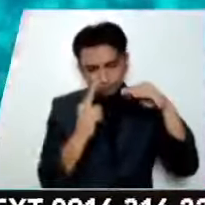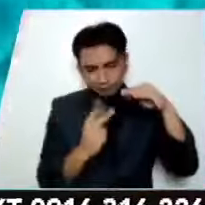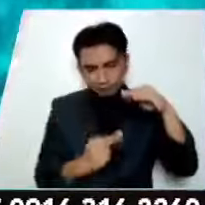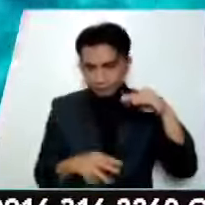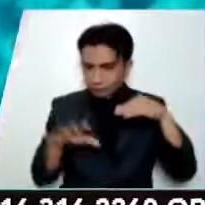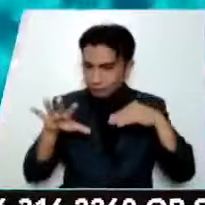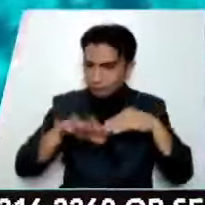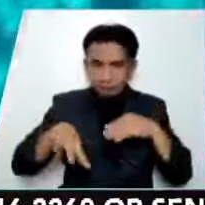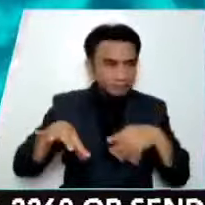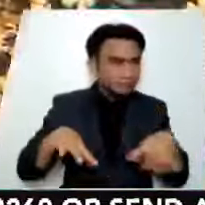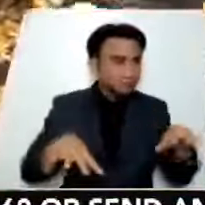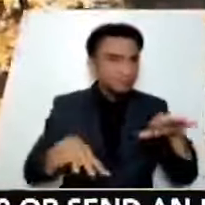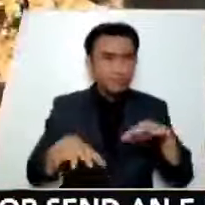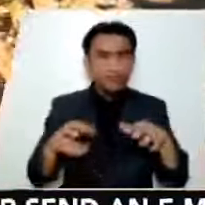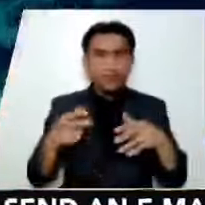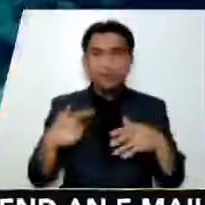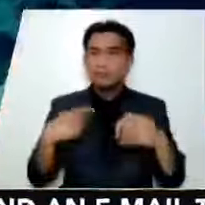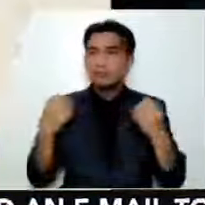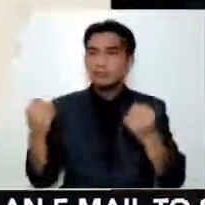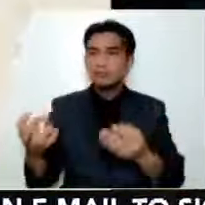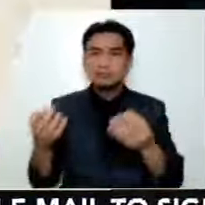kaliwat kanang mga bahura,